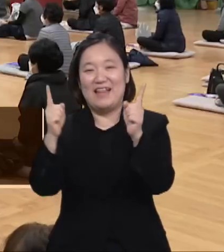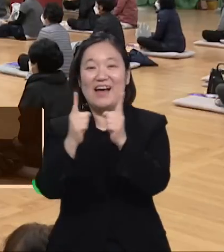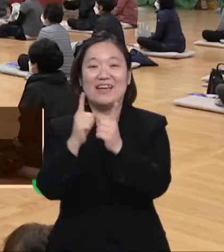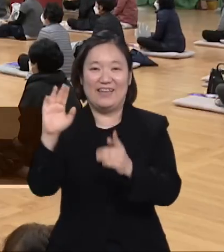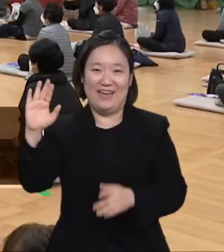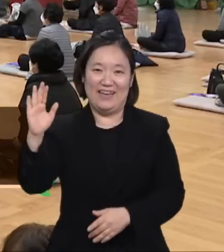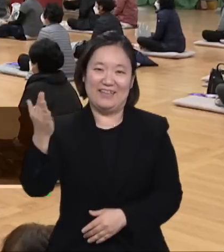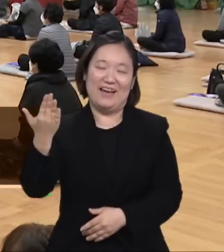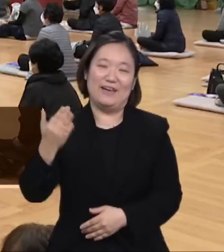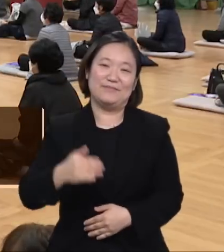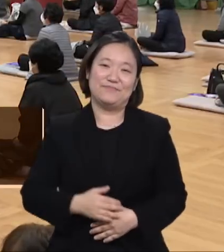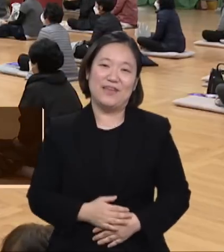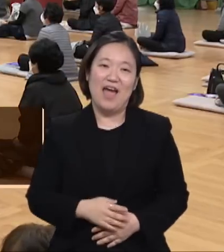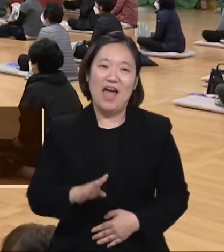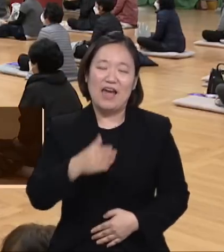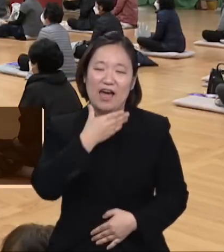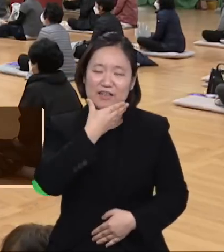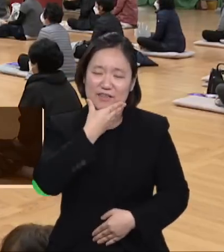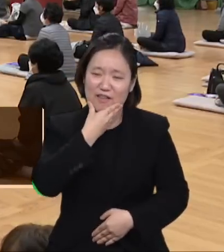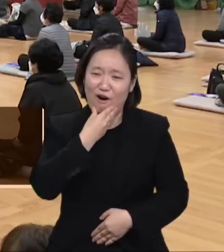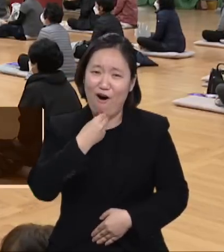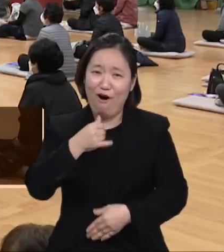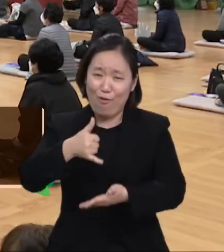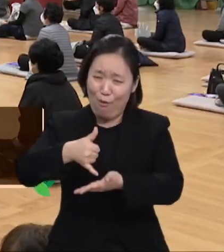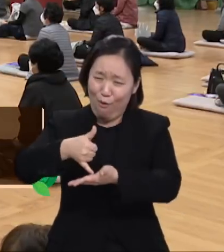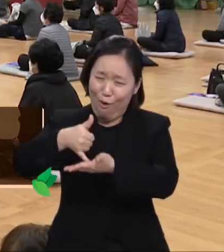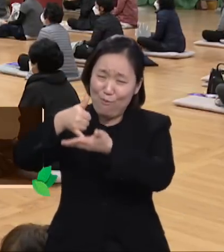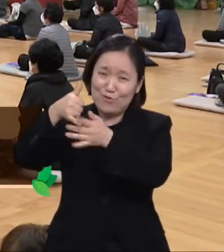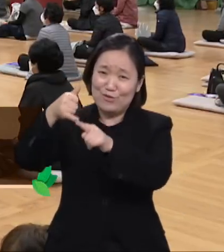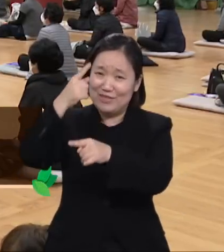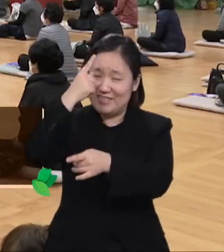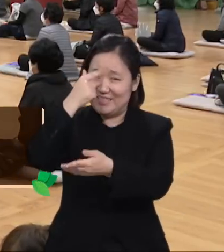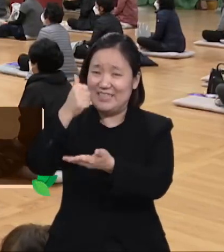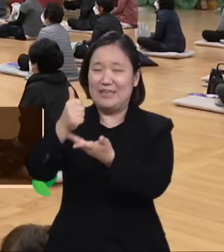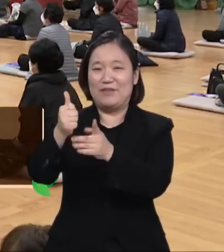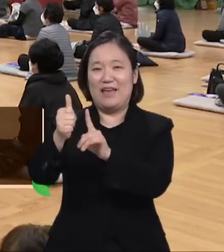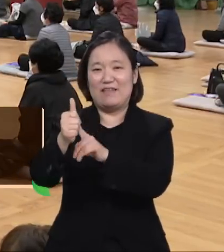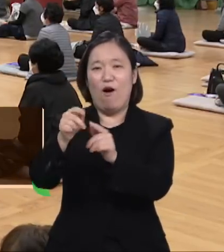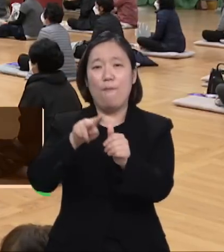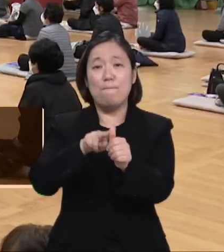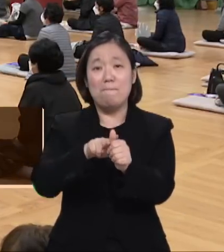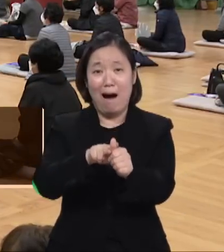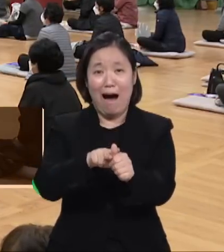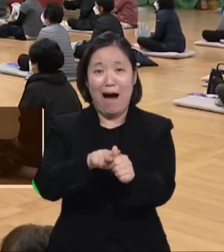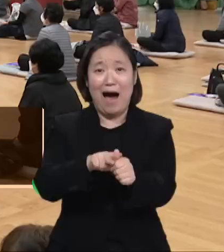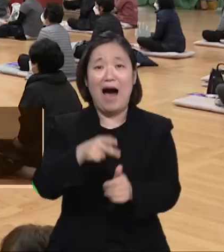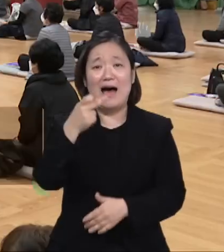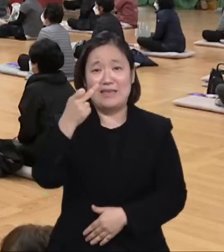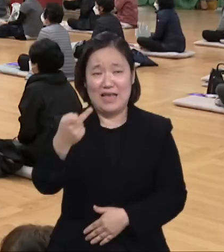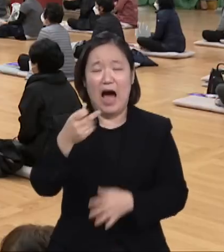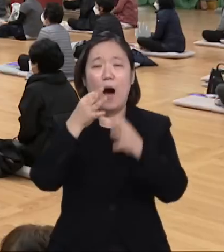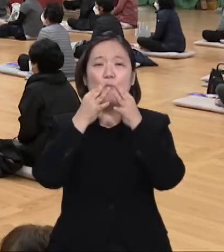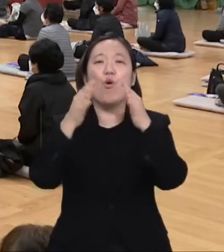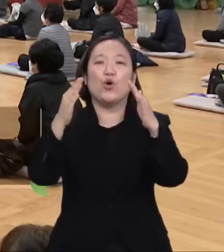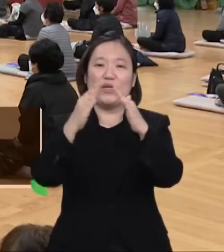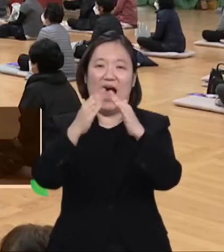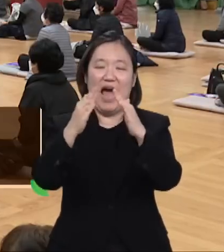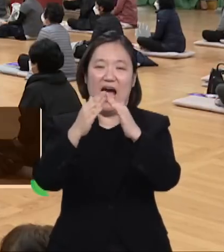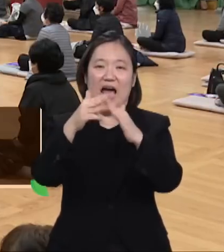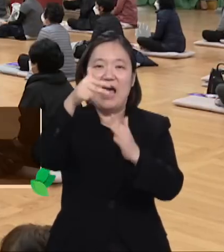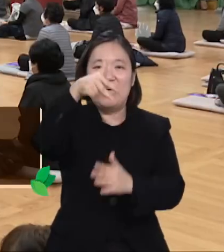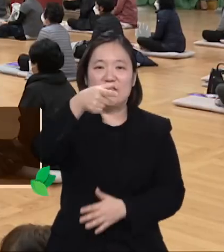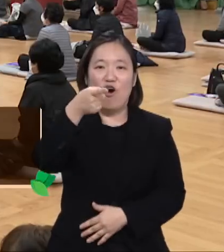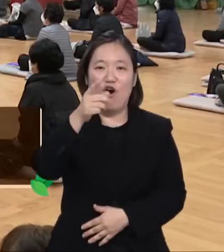더 깊고 훌륭한 스님께서 정법사 우리 마산포교당의 주지로 오셨기 때문에 이것도 우리